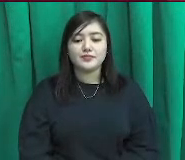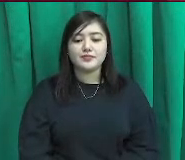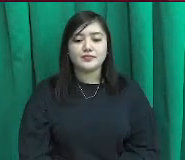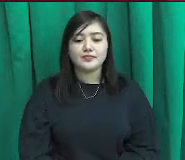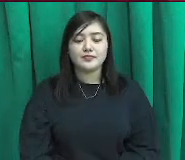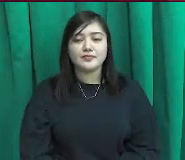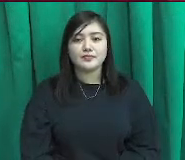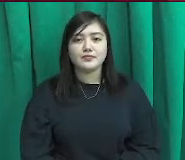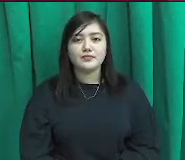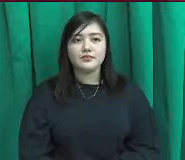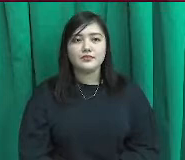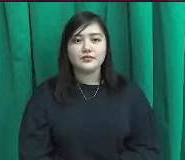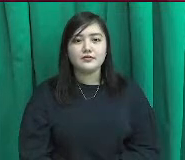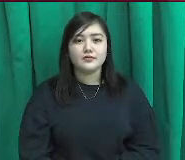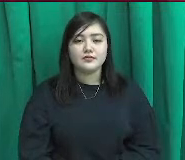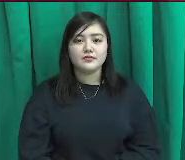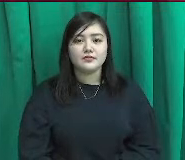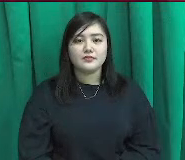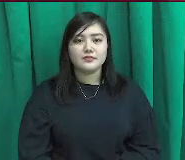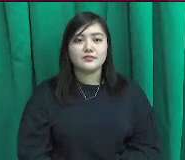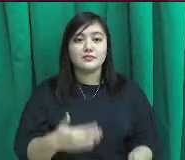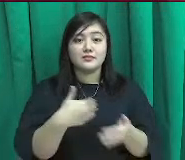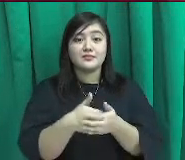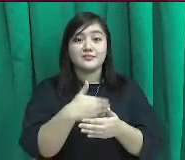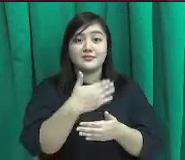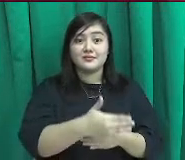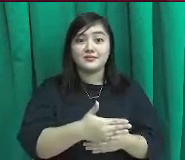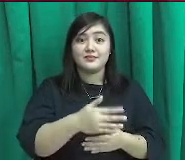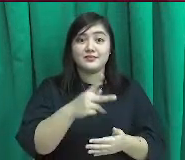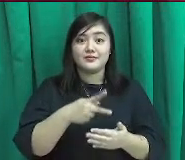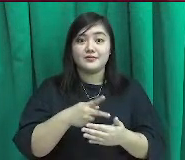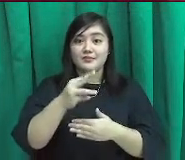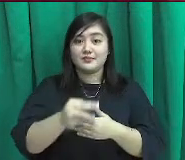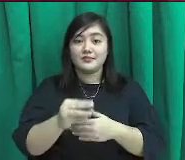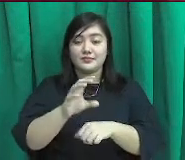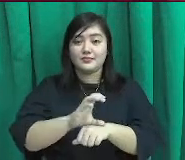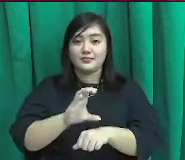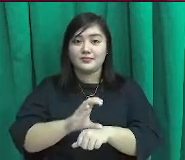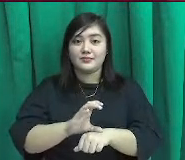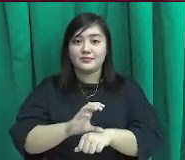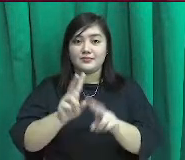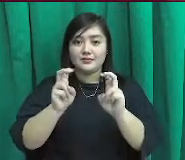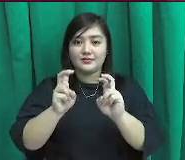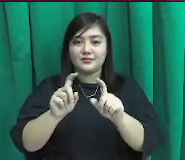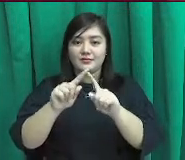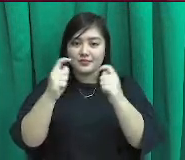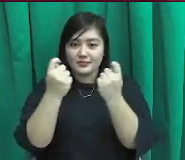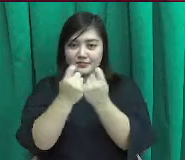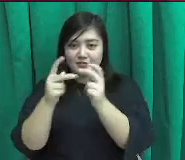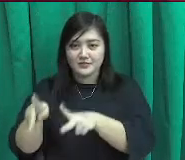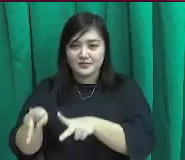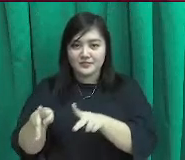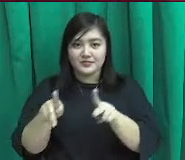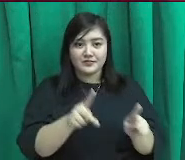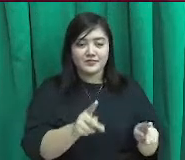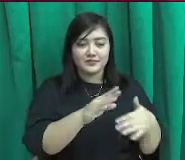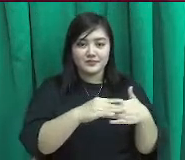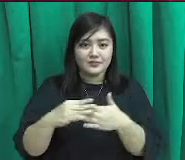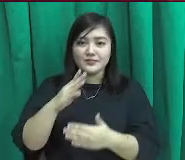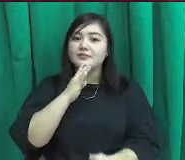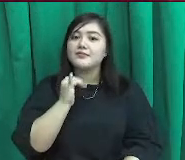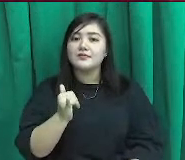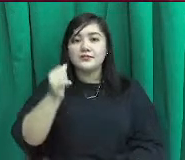also, sa mga church program natin na susunod, mamayang gabi, abangan nyo po ang programang The Preparation, hosted by Sir